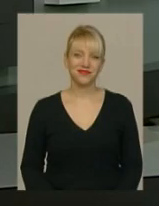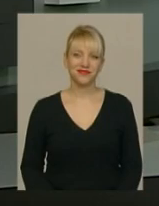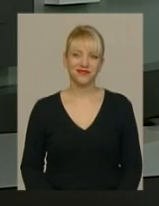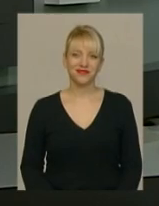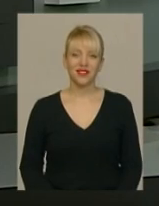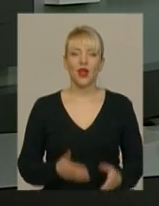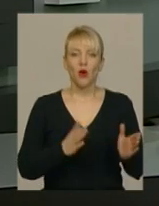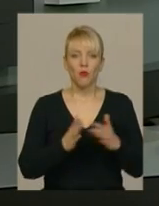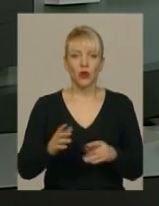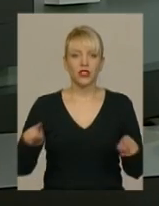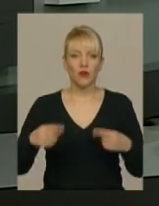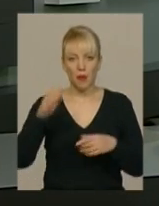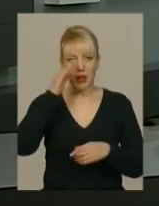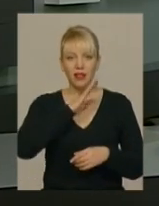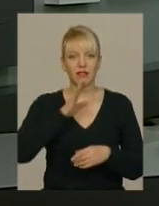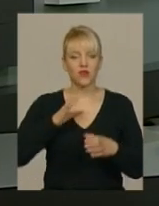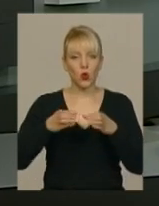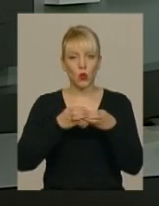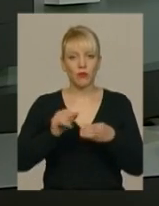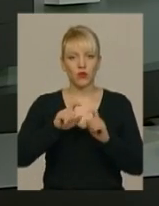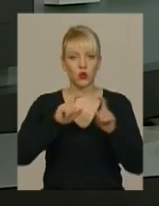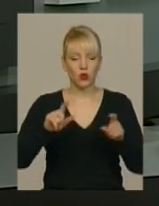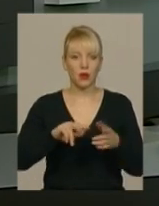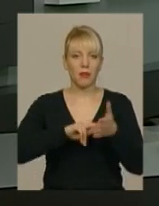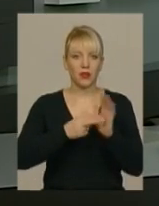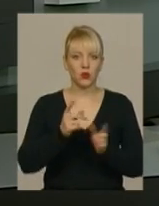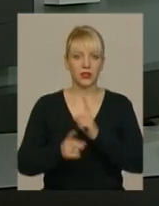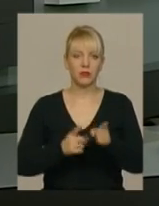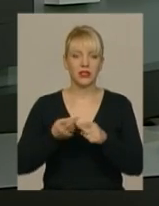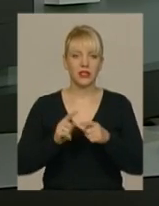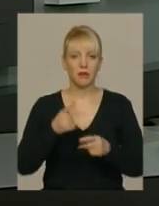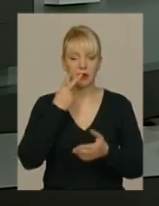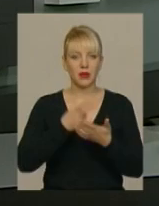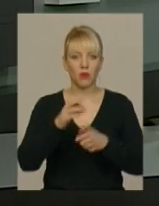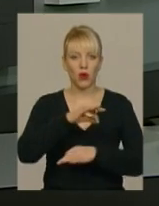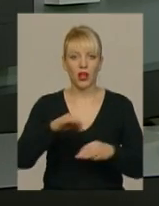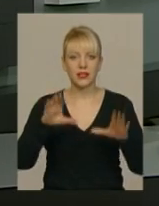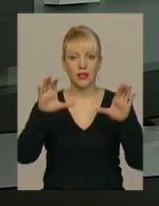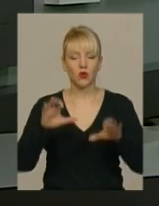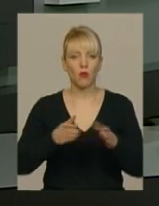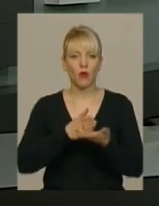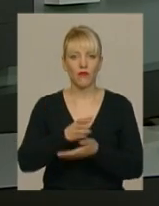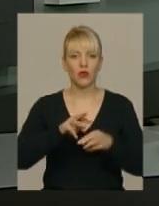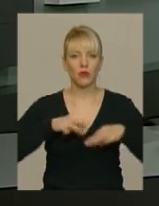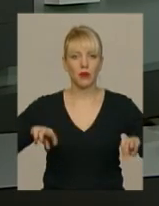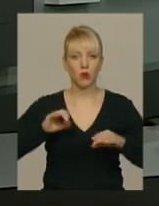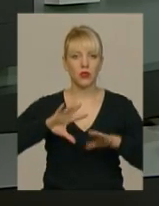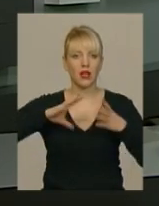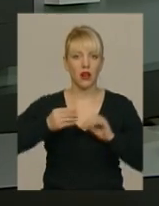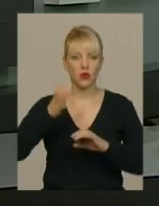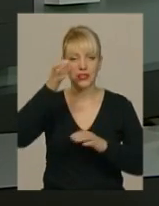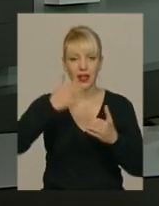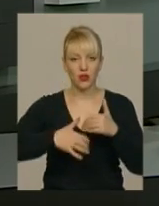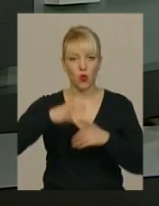Порядок створення батьківських комітетів у школах планують змінити. Це передбачає проєкт закону профільного міністерства про загальну середню